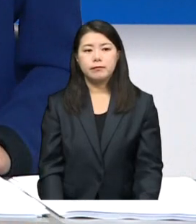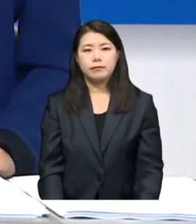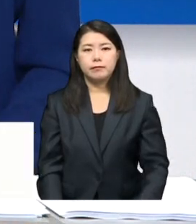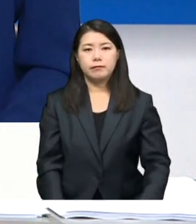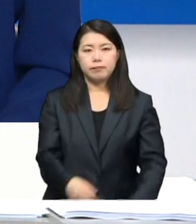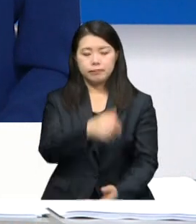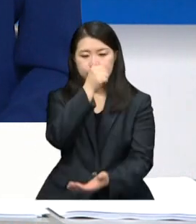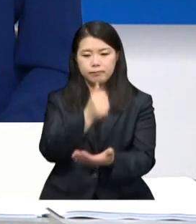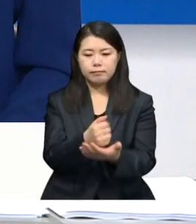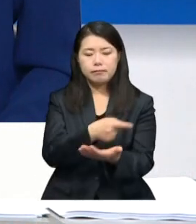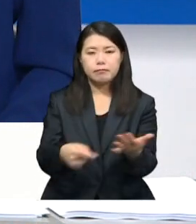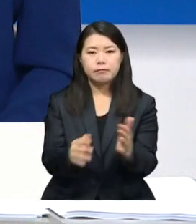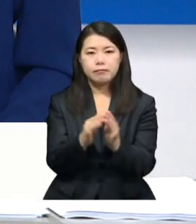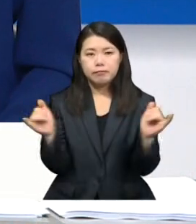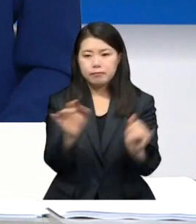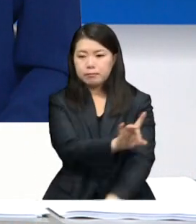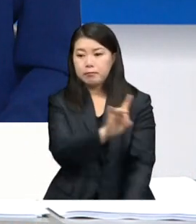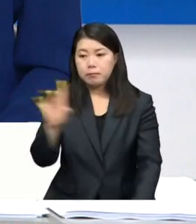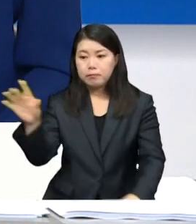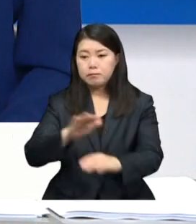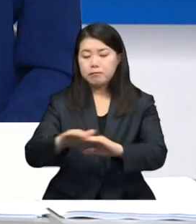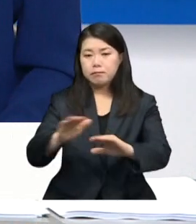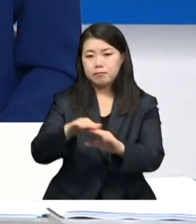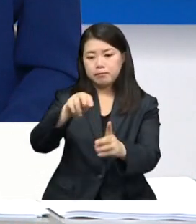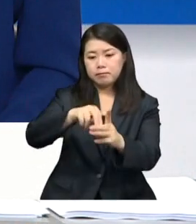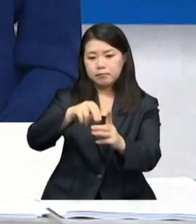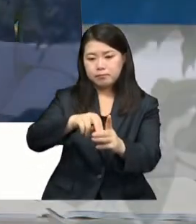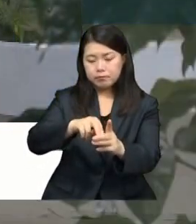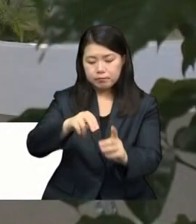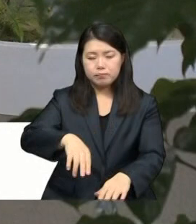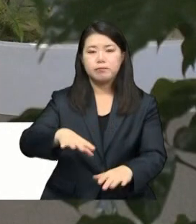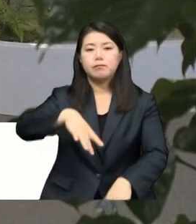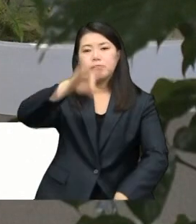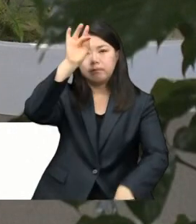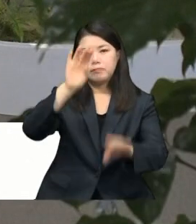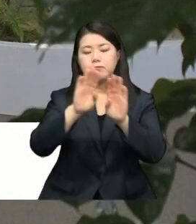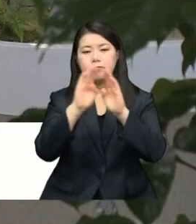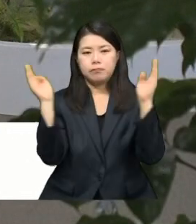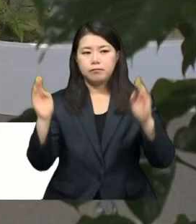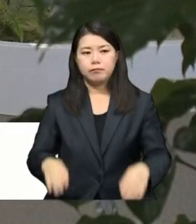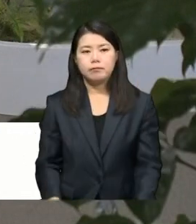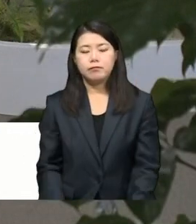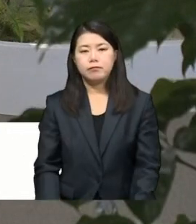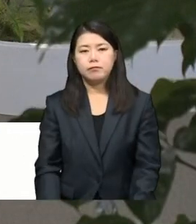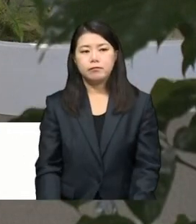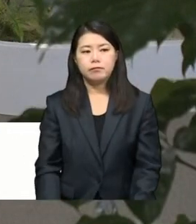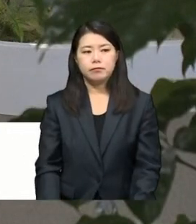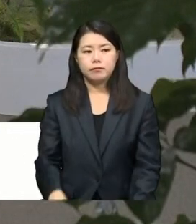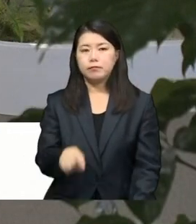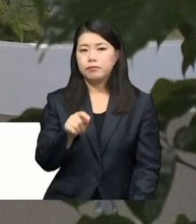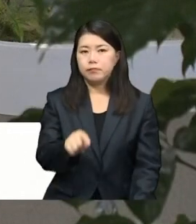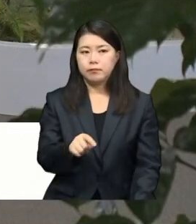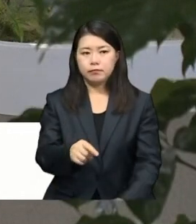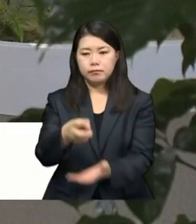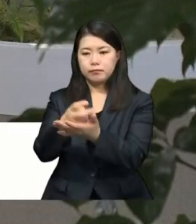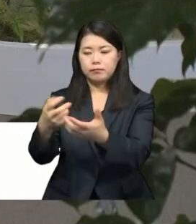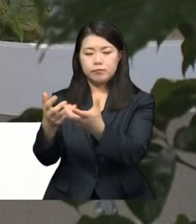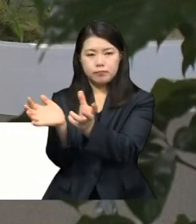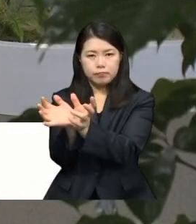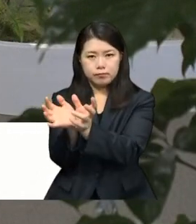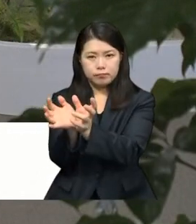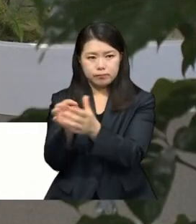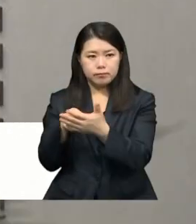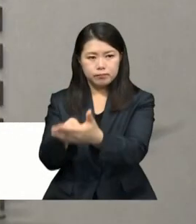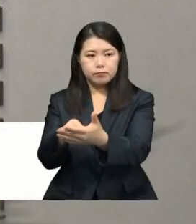범죄 피해자 원스톱 솔루션 센터가 전국 최초로 서울에 문을 열었습니다 이번에 개소한 센터는 법무부가 추진한